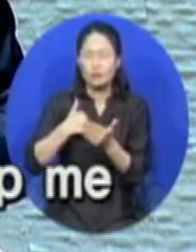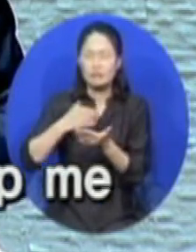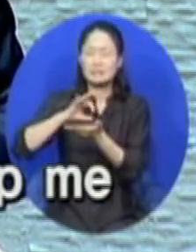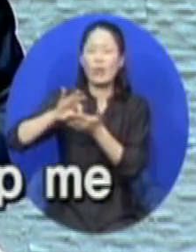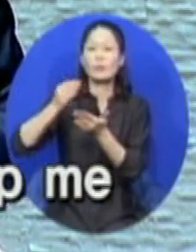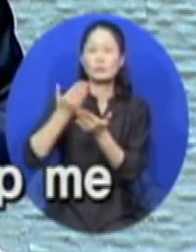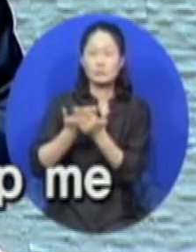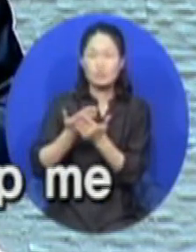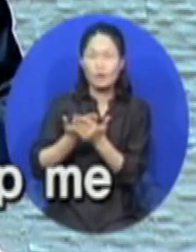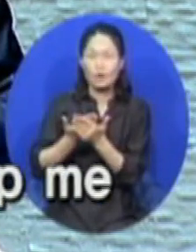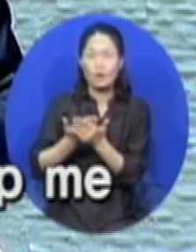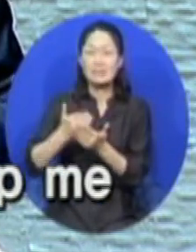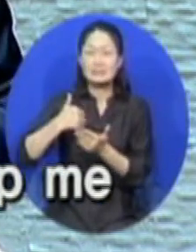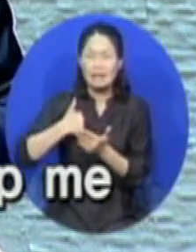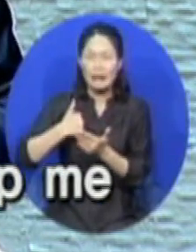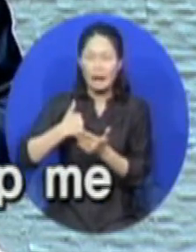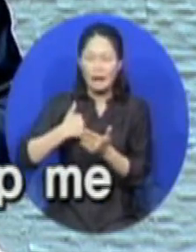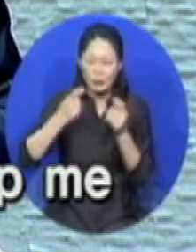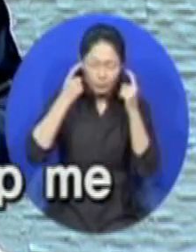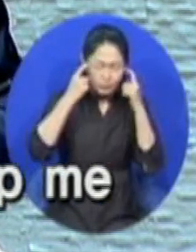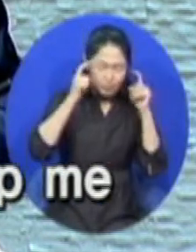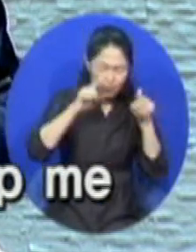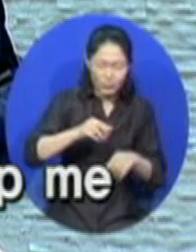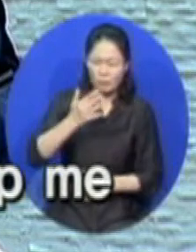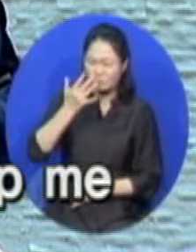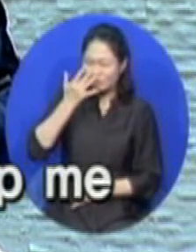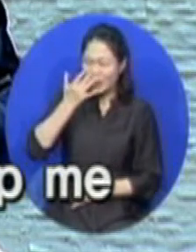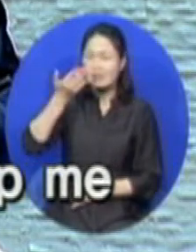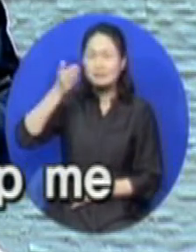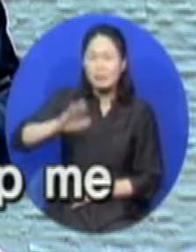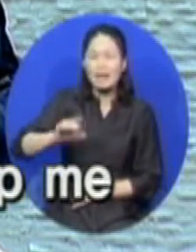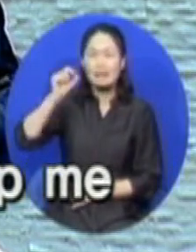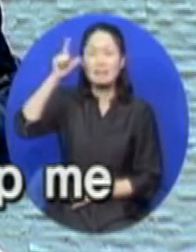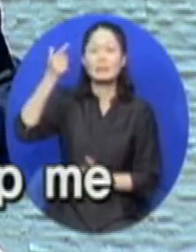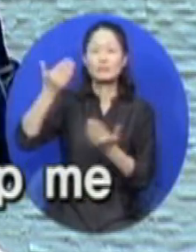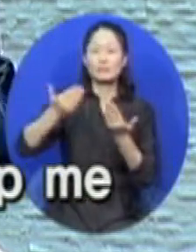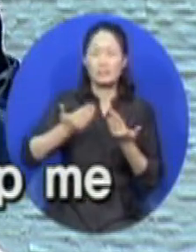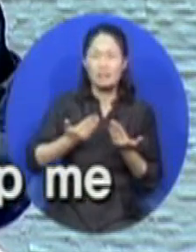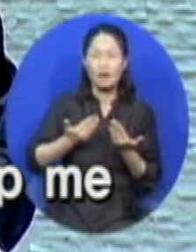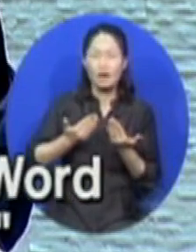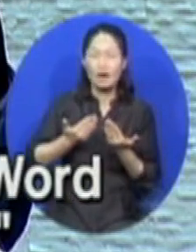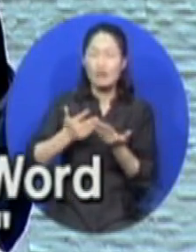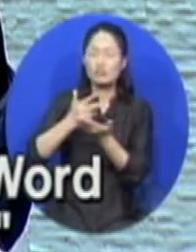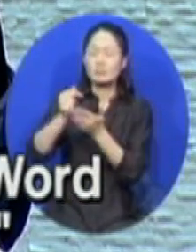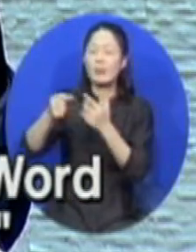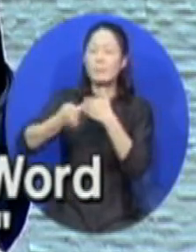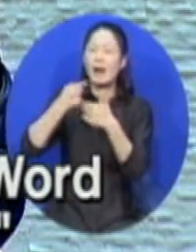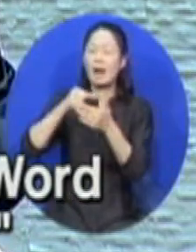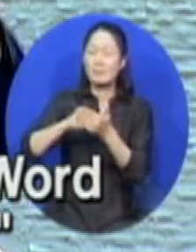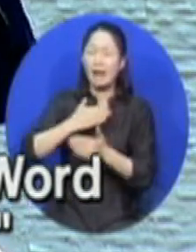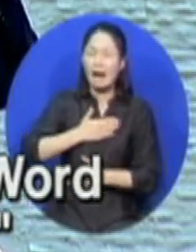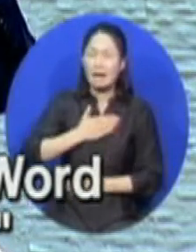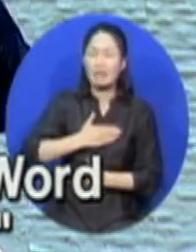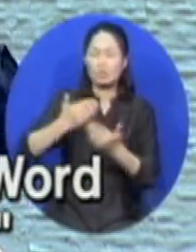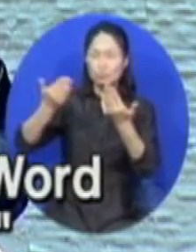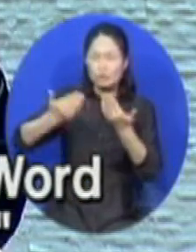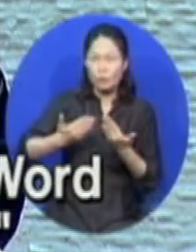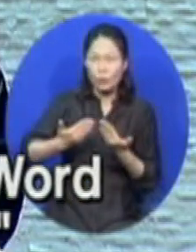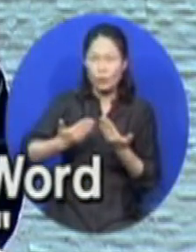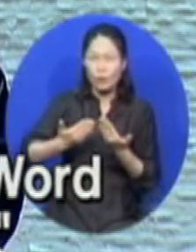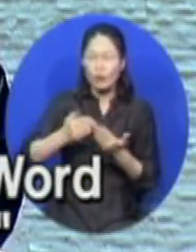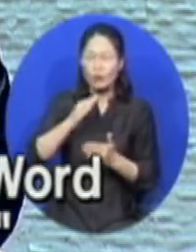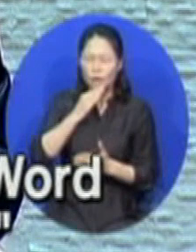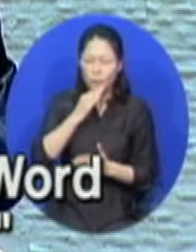쓰십시오 제가 미련하고 2 나지만 깨닫게 해 주셔서 주님의 마음 알게 하시고 더도 말고 덜도